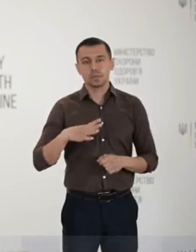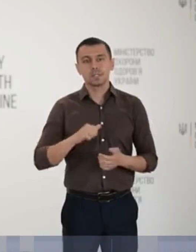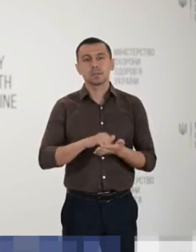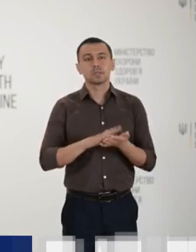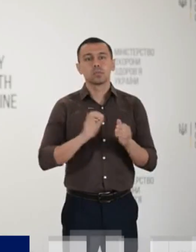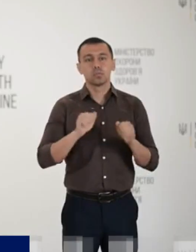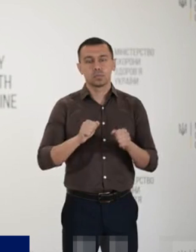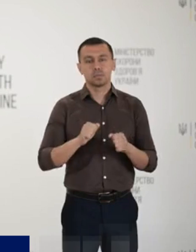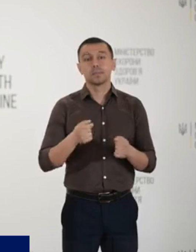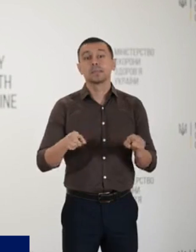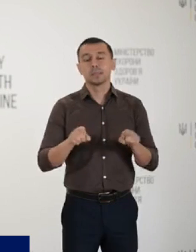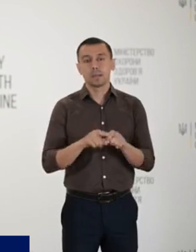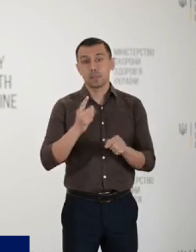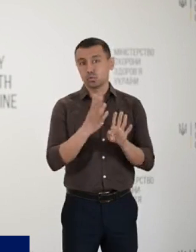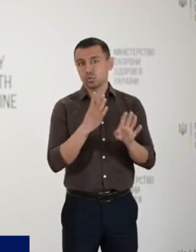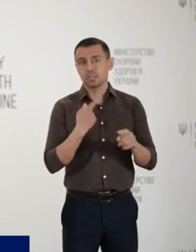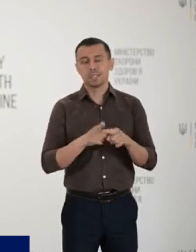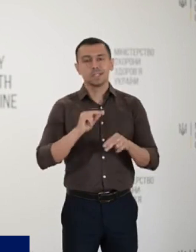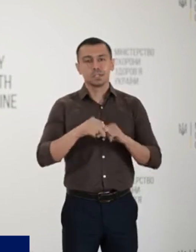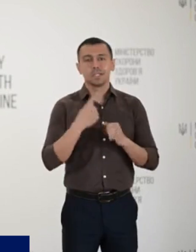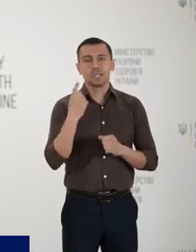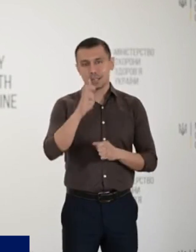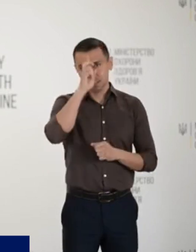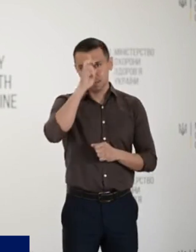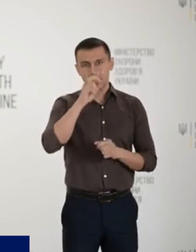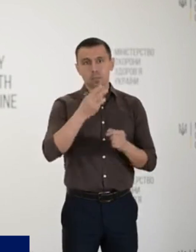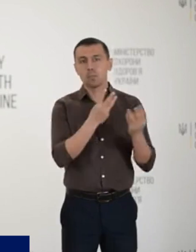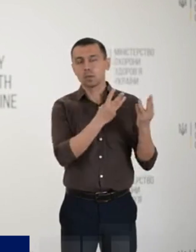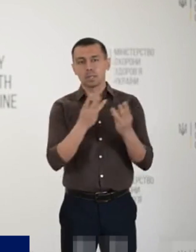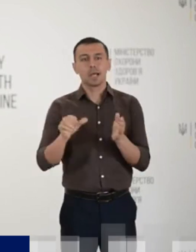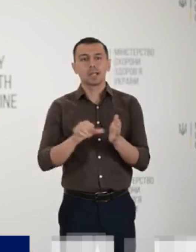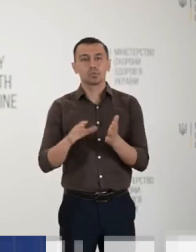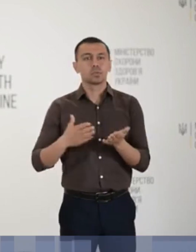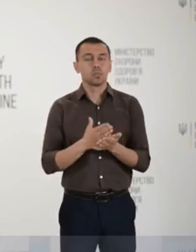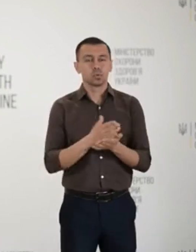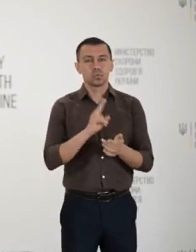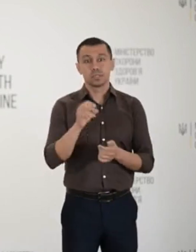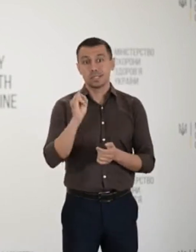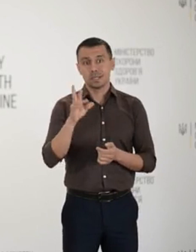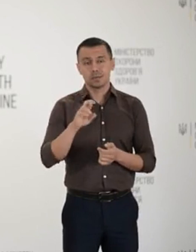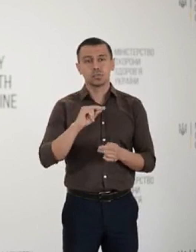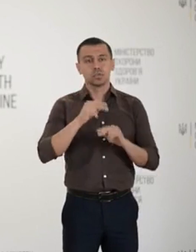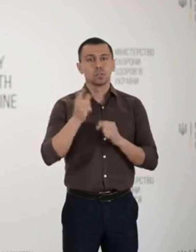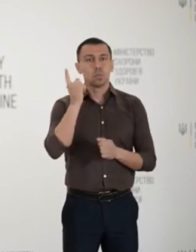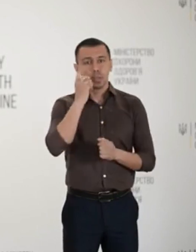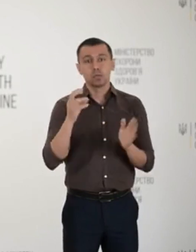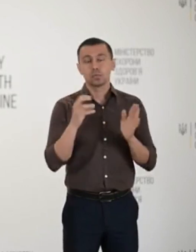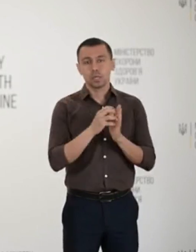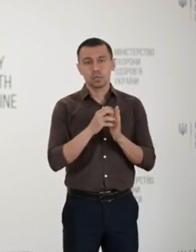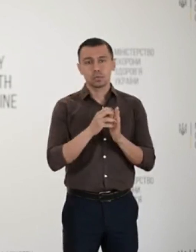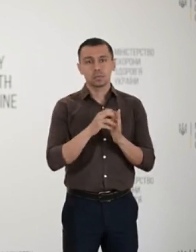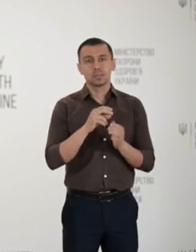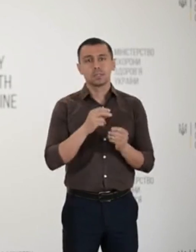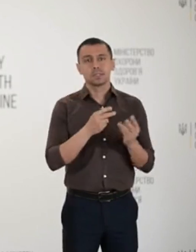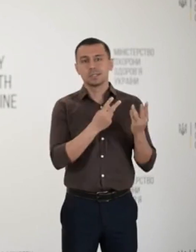Записатись можна наступним чином. Перша черга – це через єдиний державний портал електронних послуг «ДІІ», через мобільний додаток порталу